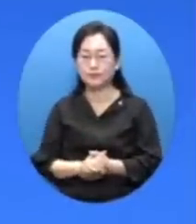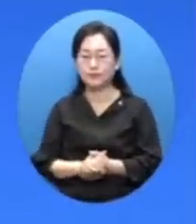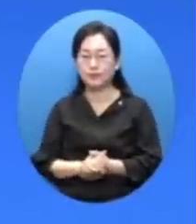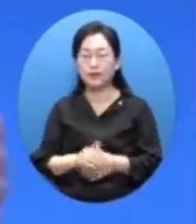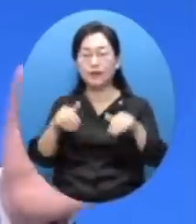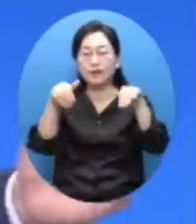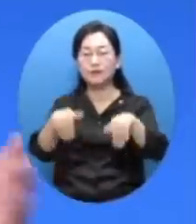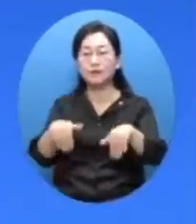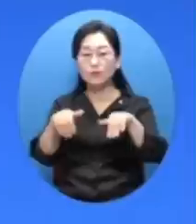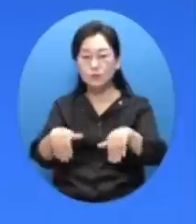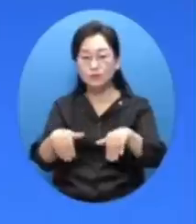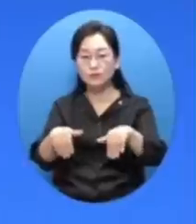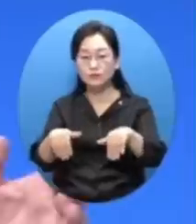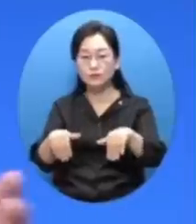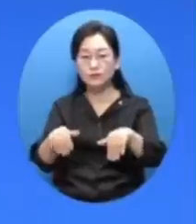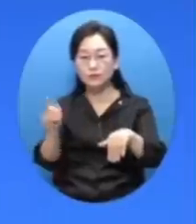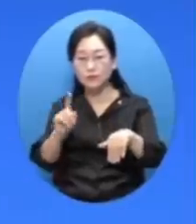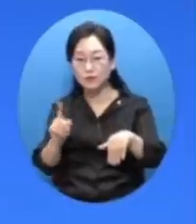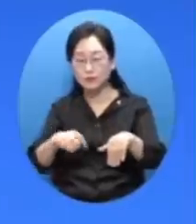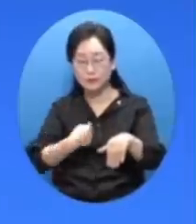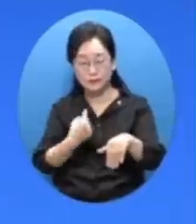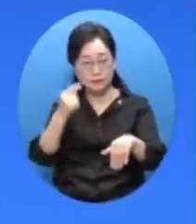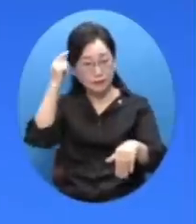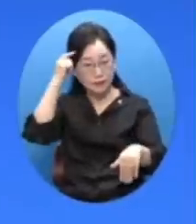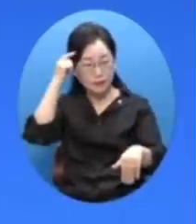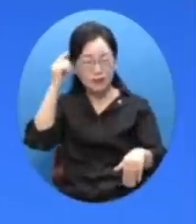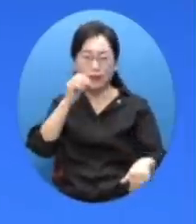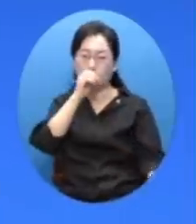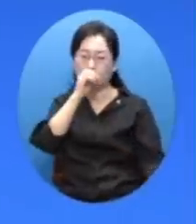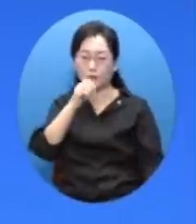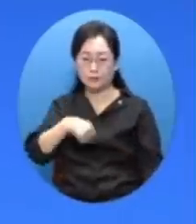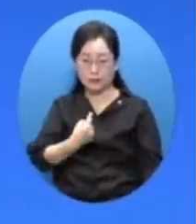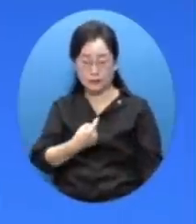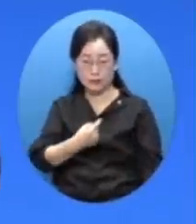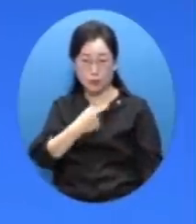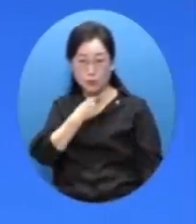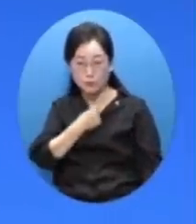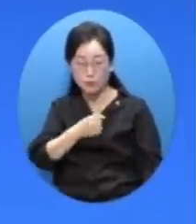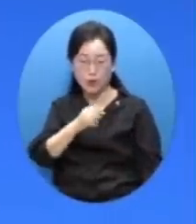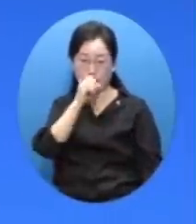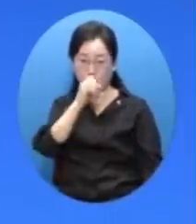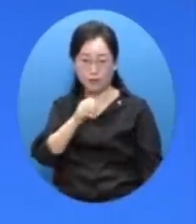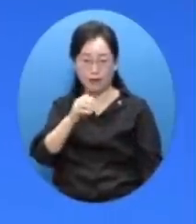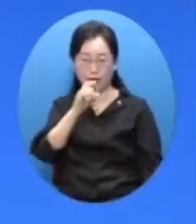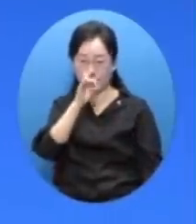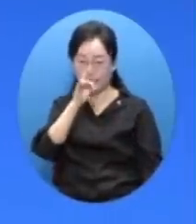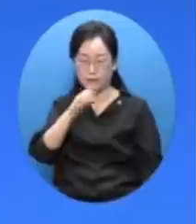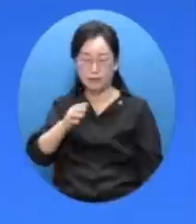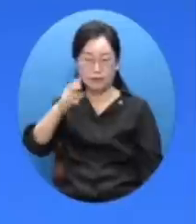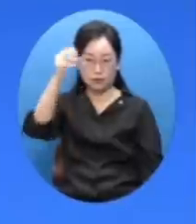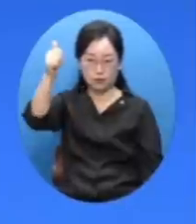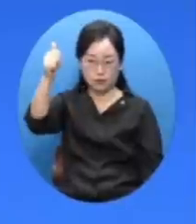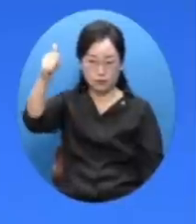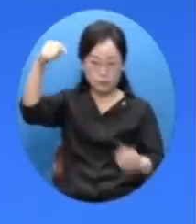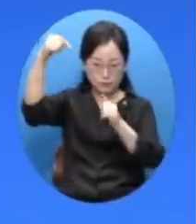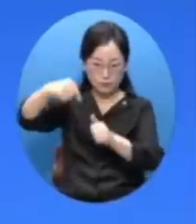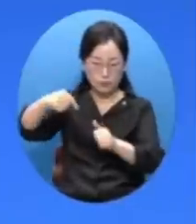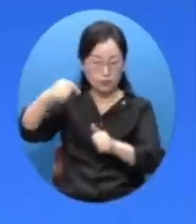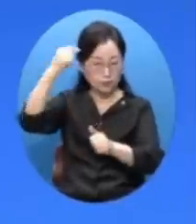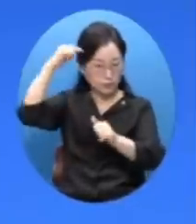종은 자기의 의지가 없습니다. 자기의 뜻이 없습니다. 주인의 뜻이 자기의 뜻이 되어야